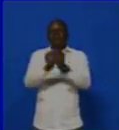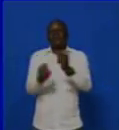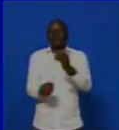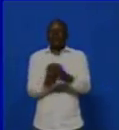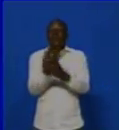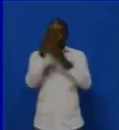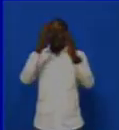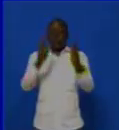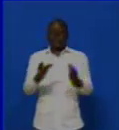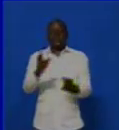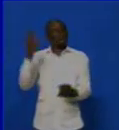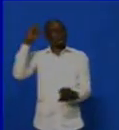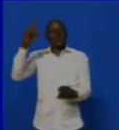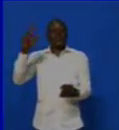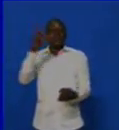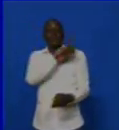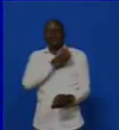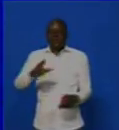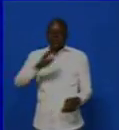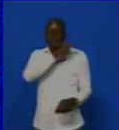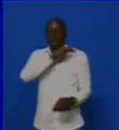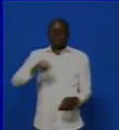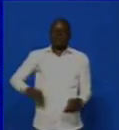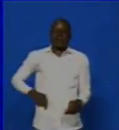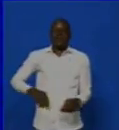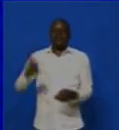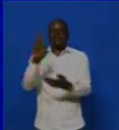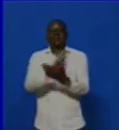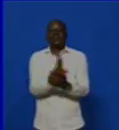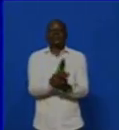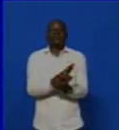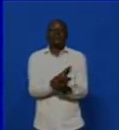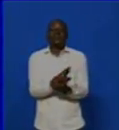Larlé Naba. Le point avec Konsoun Koulibaly et Maxime Zongo.